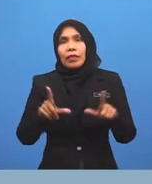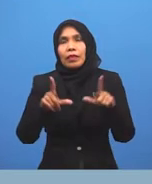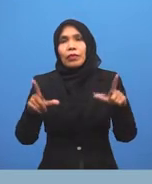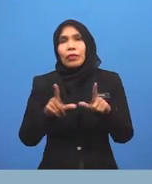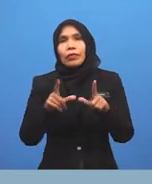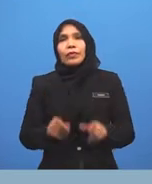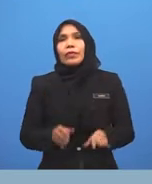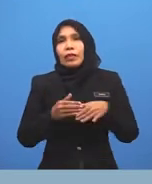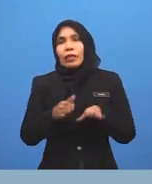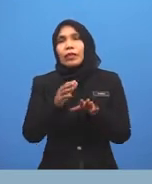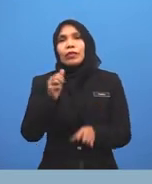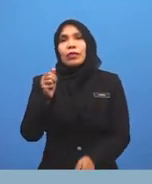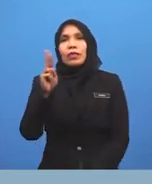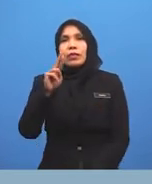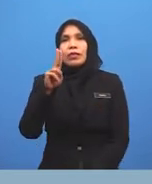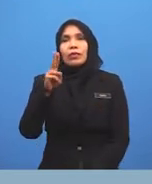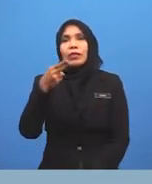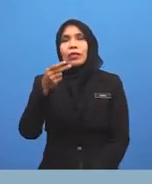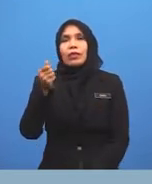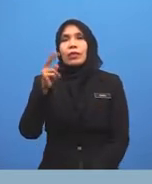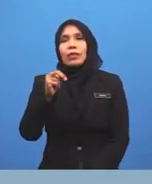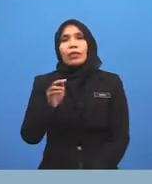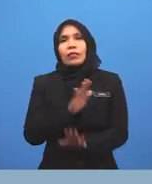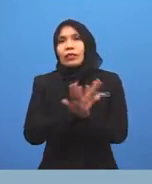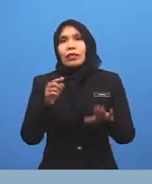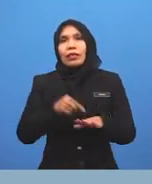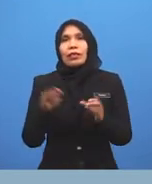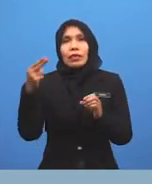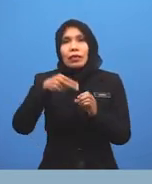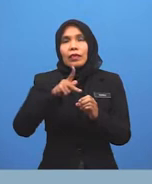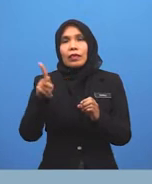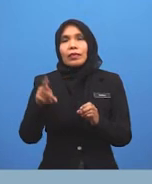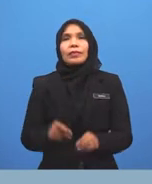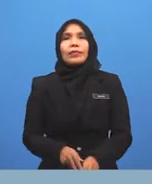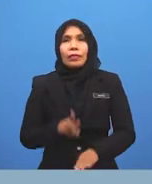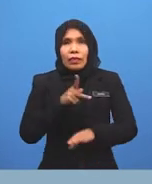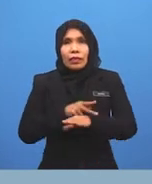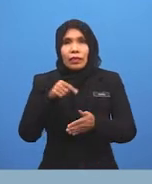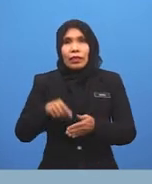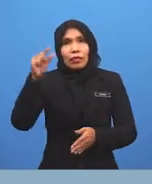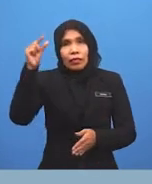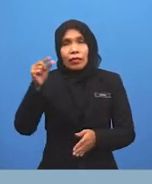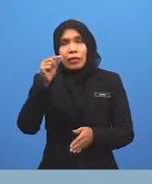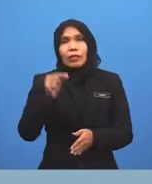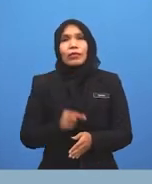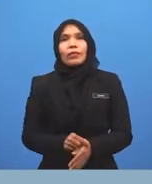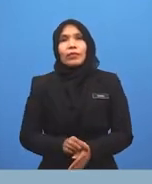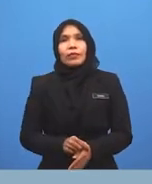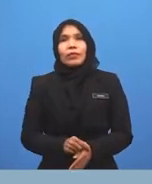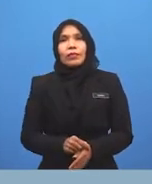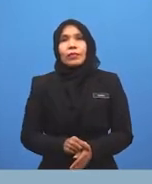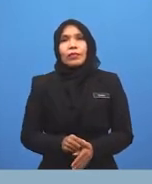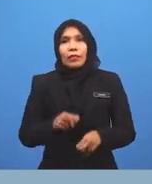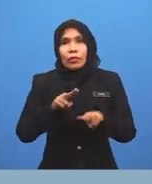arus aruhan juga tidak dihasilkan. Pada ketika ini, jarum galvanometer akan